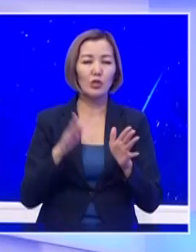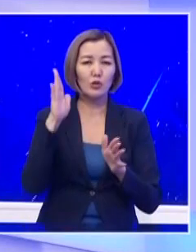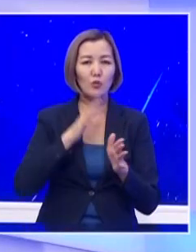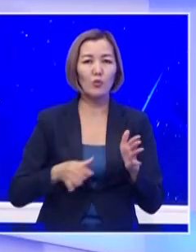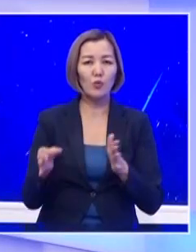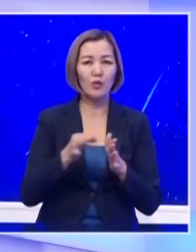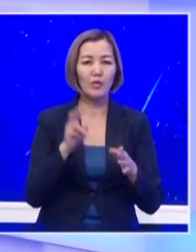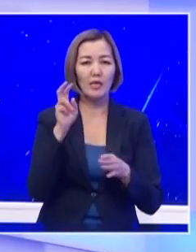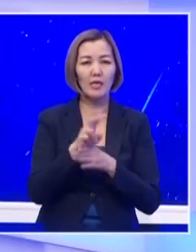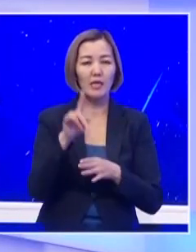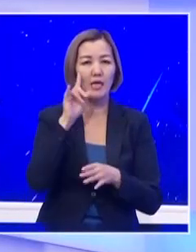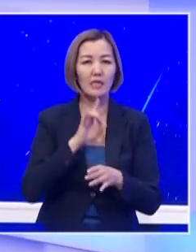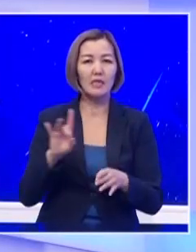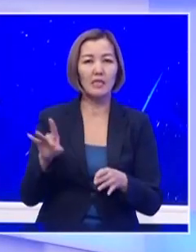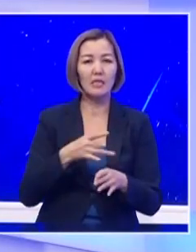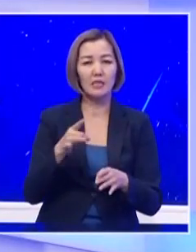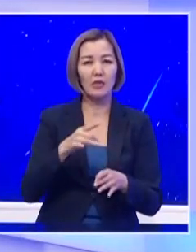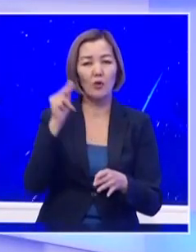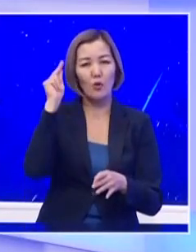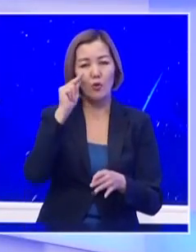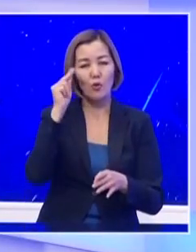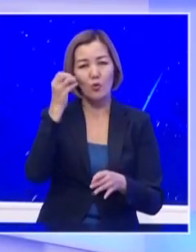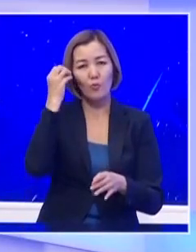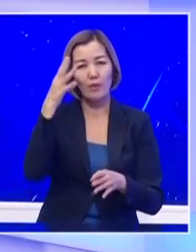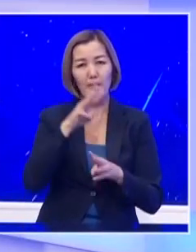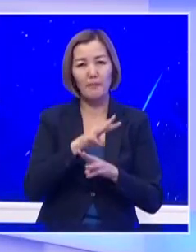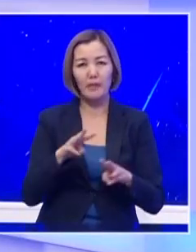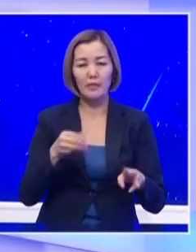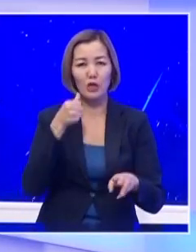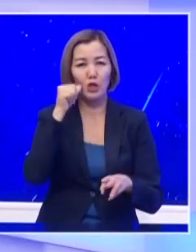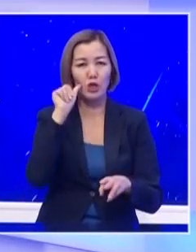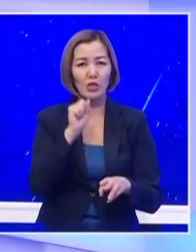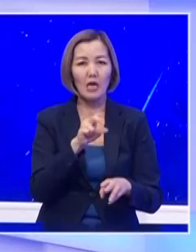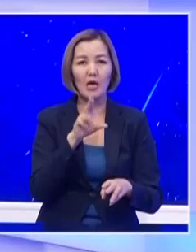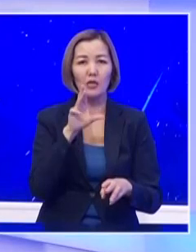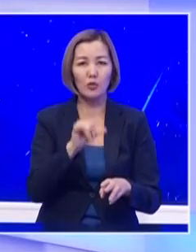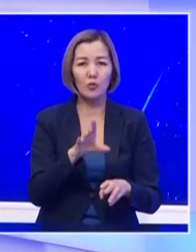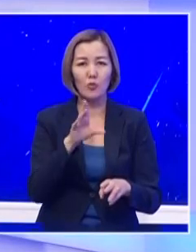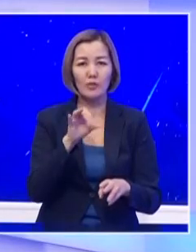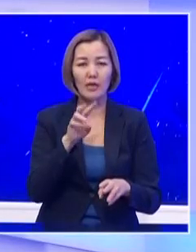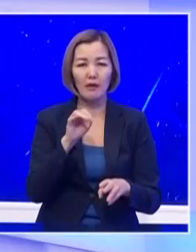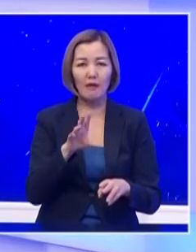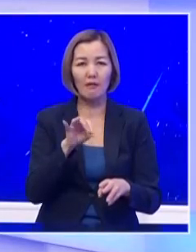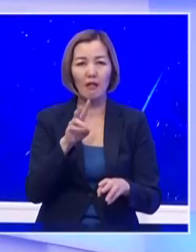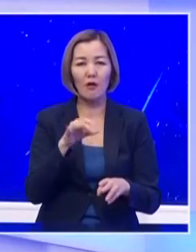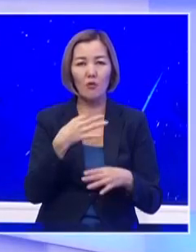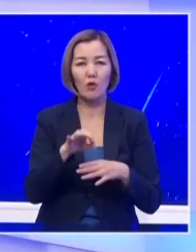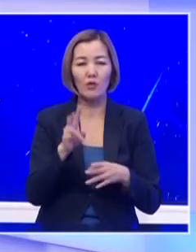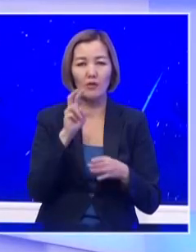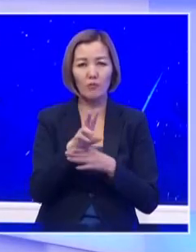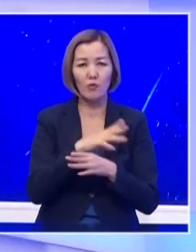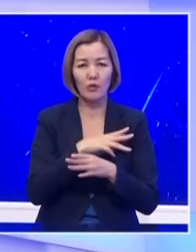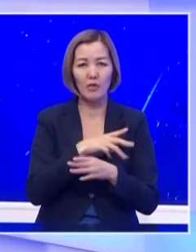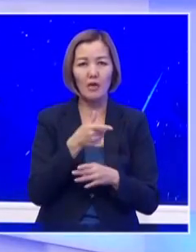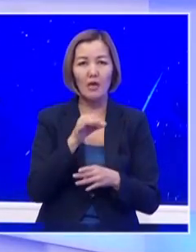Жетісу өңіріне келген Қазақстан Республикасының оқу-ағарту министрі күні кеше Ақсу, Сарқан, Алакөл аудандарында болды. Айта кету керек,